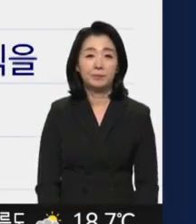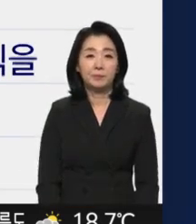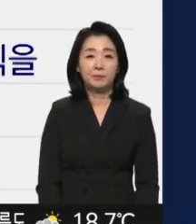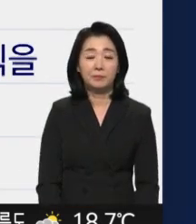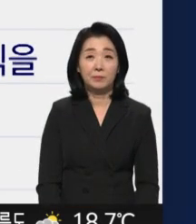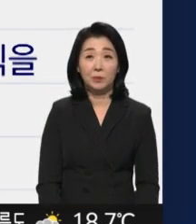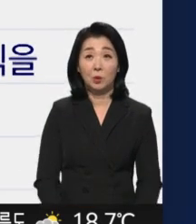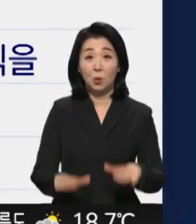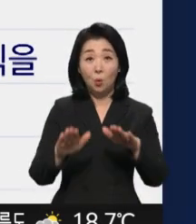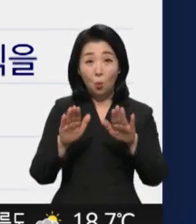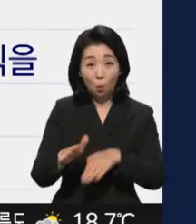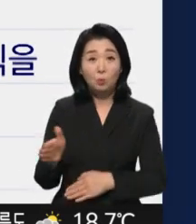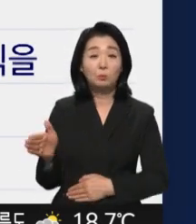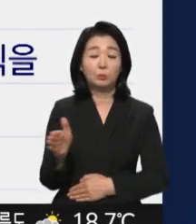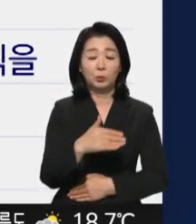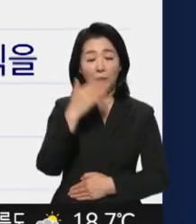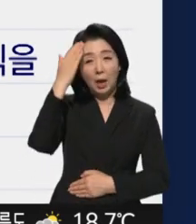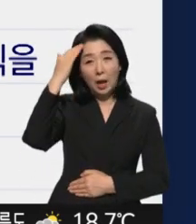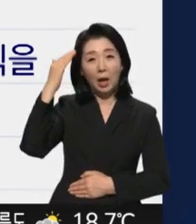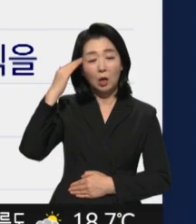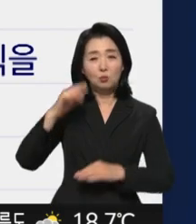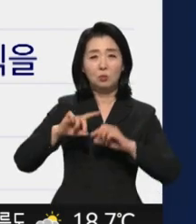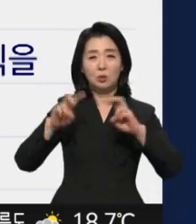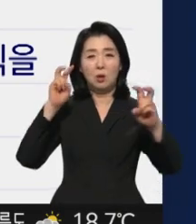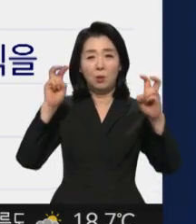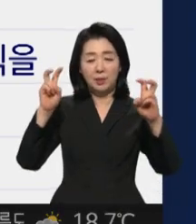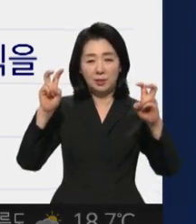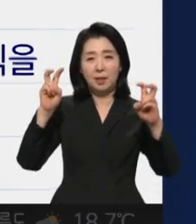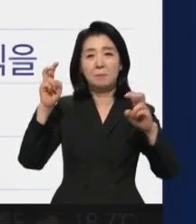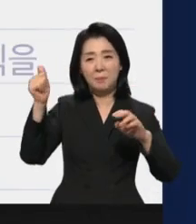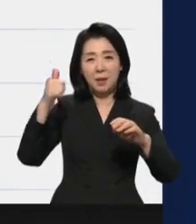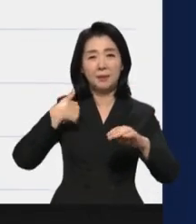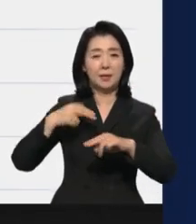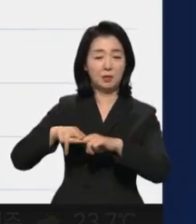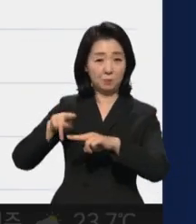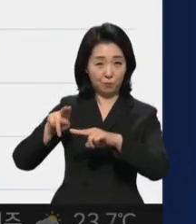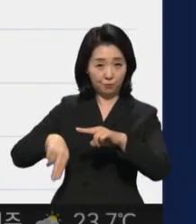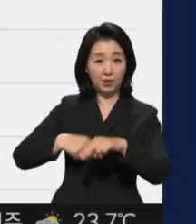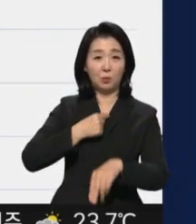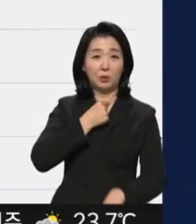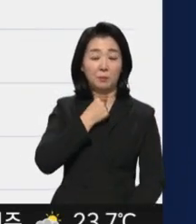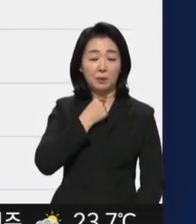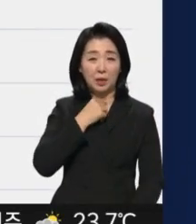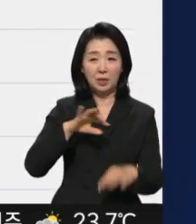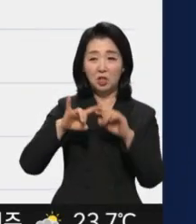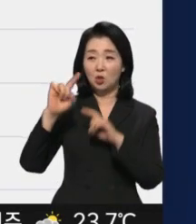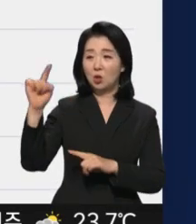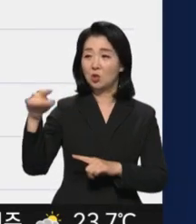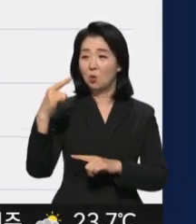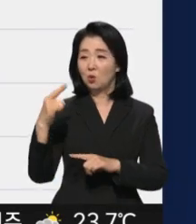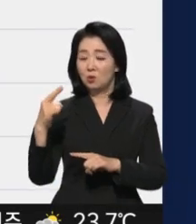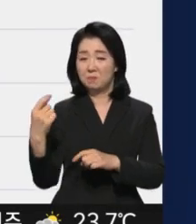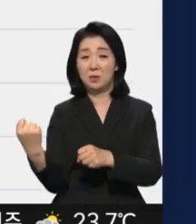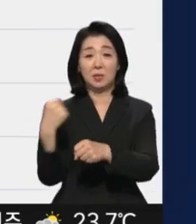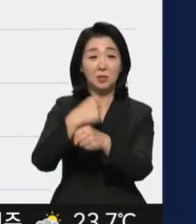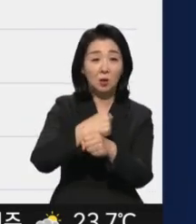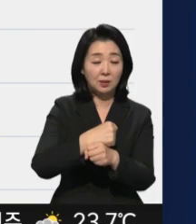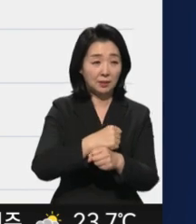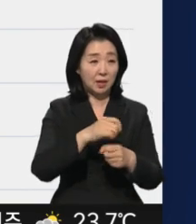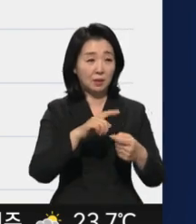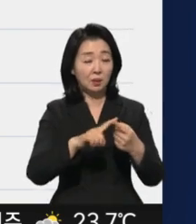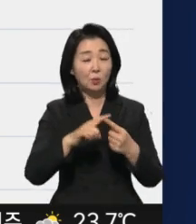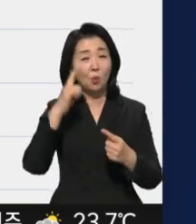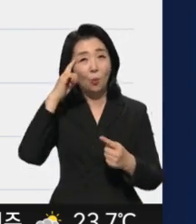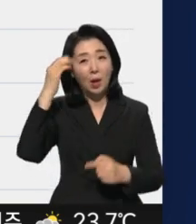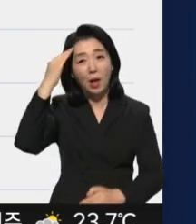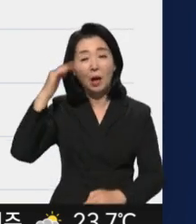오늘자로 한국전력공사 사장직을 내려놓고자 합니다. 전기요금 정상화는 한전이 경영 정상화로